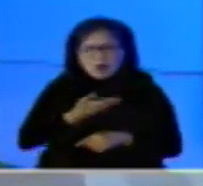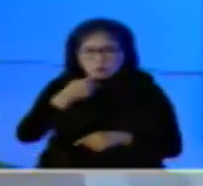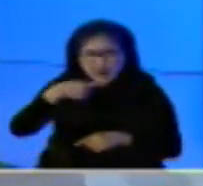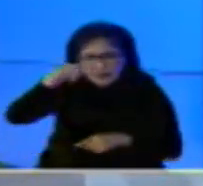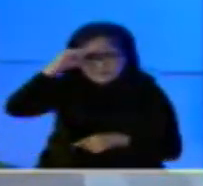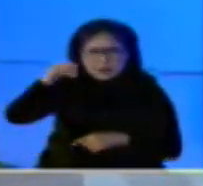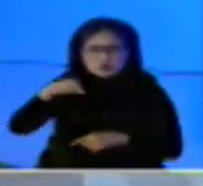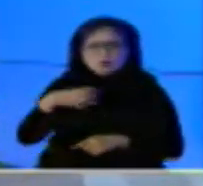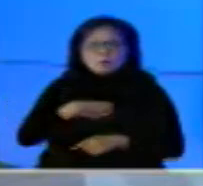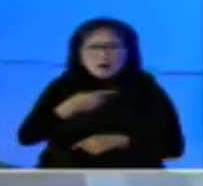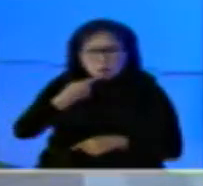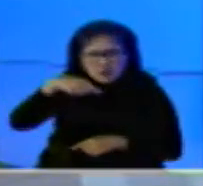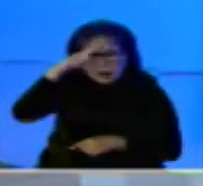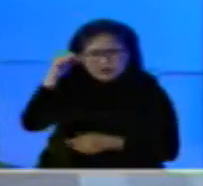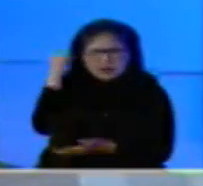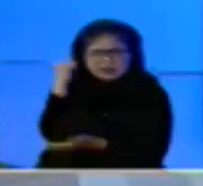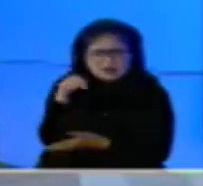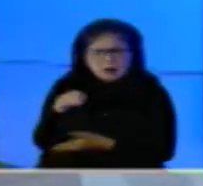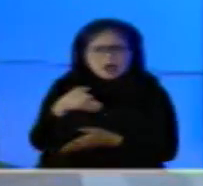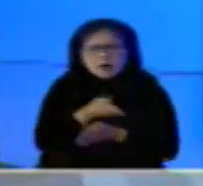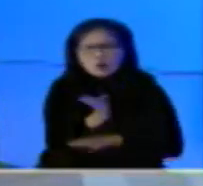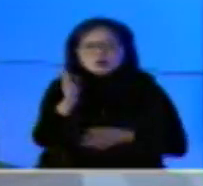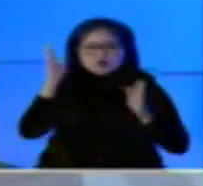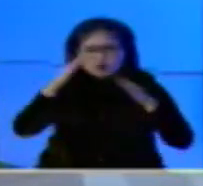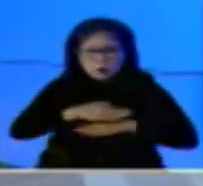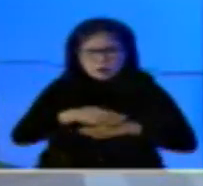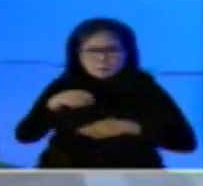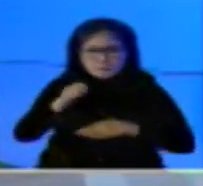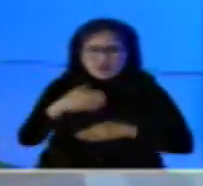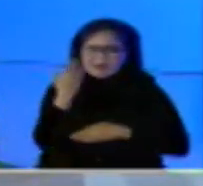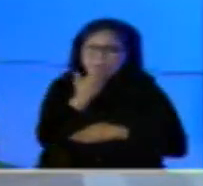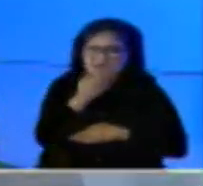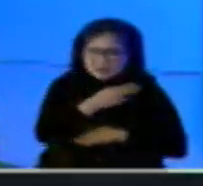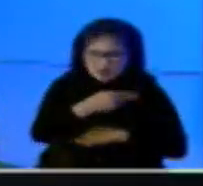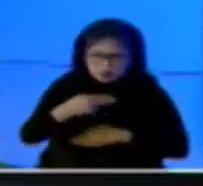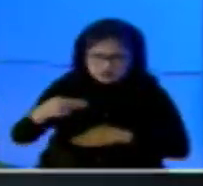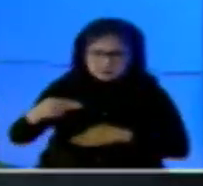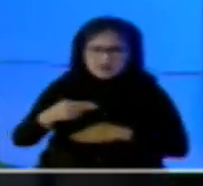mengaku Nabi, tersangka juga mengajarkan sholat dengan menggunakan bahasa Indonesia.